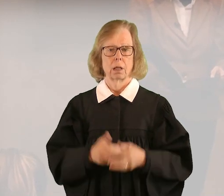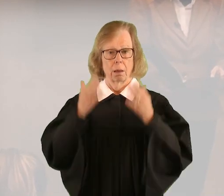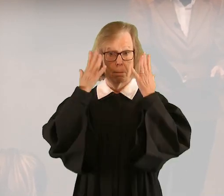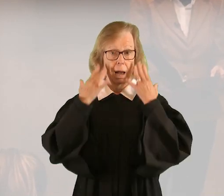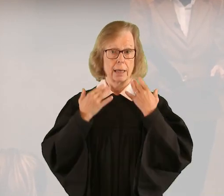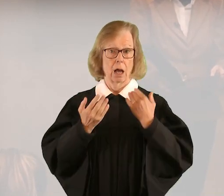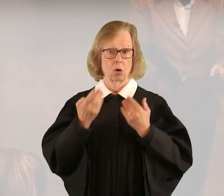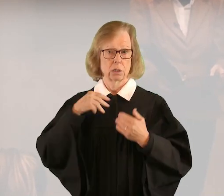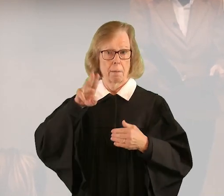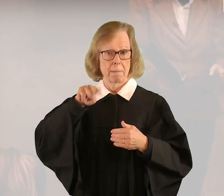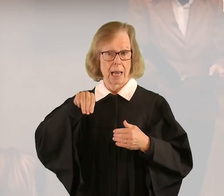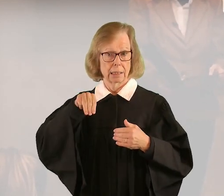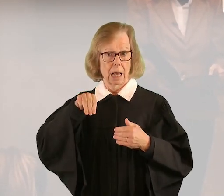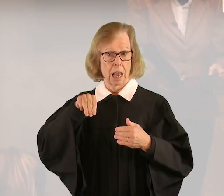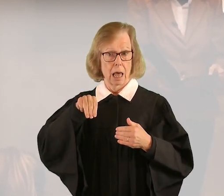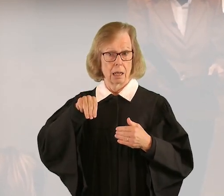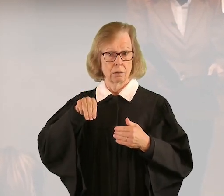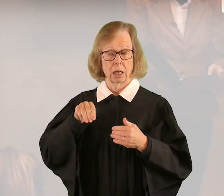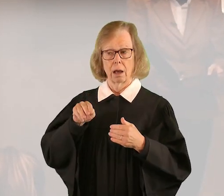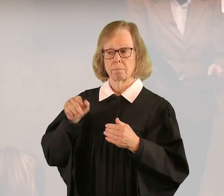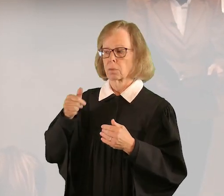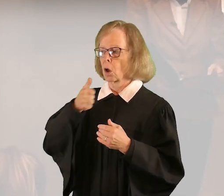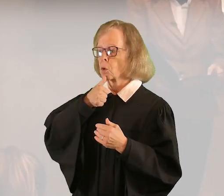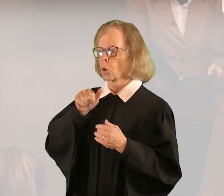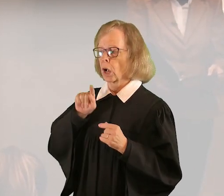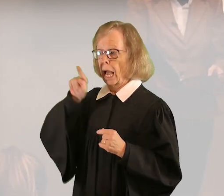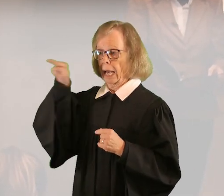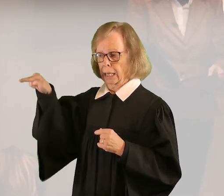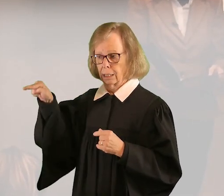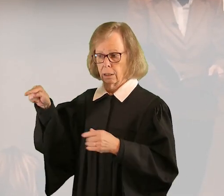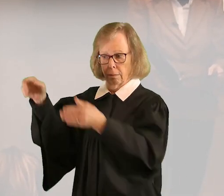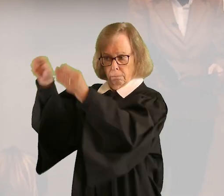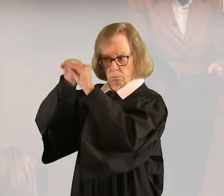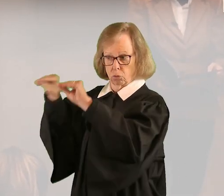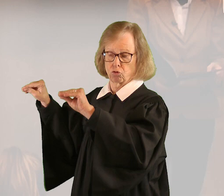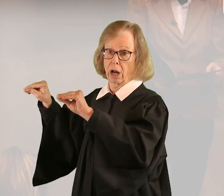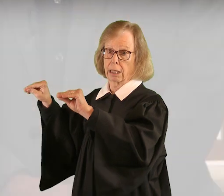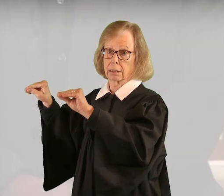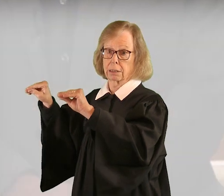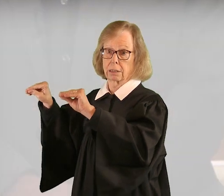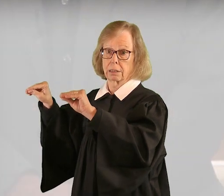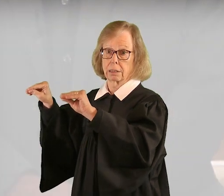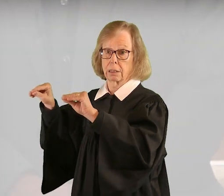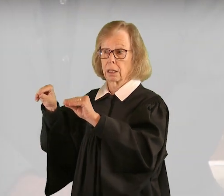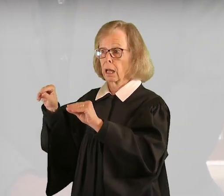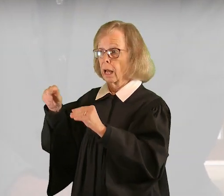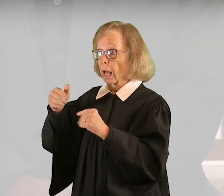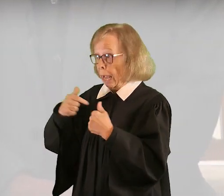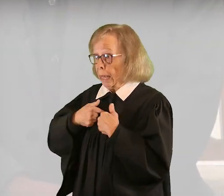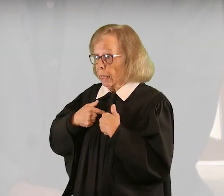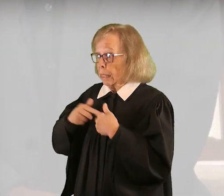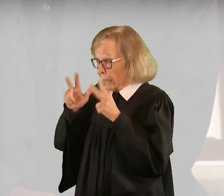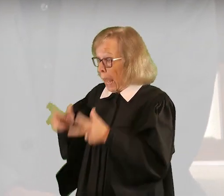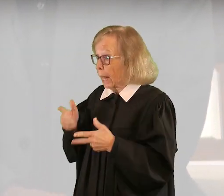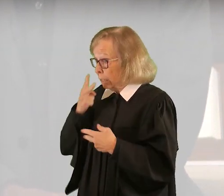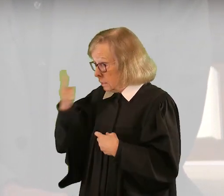Maria aus Magdala ging zu den Jüngern. Sie verkündete ihnen: Ich habe den Herrn